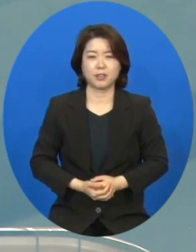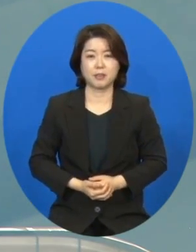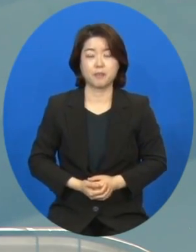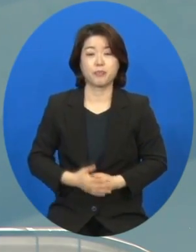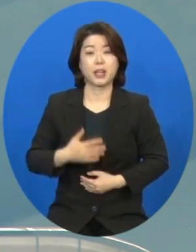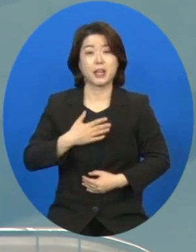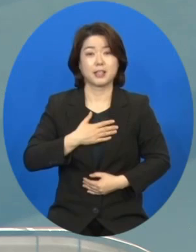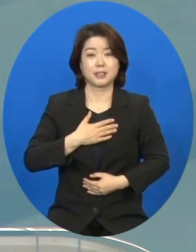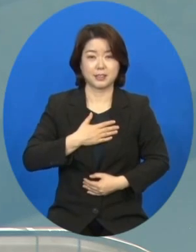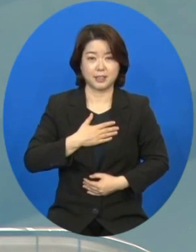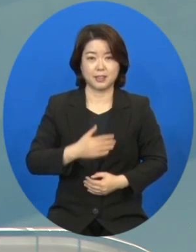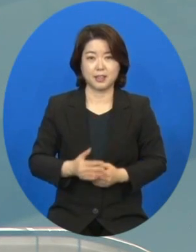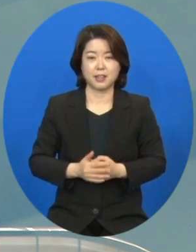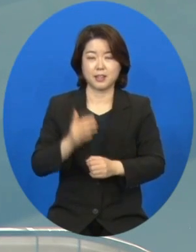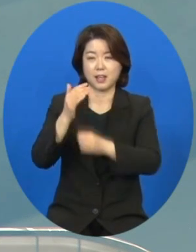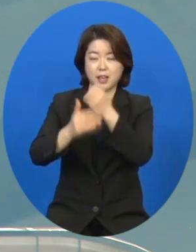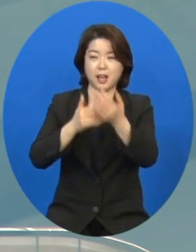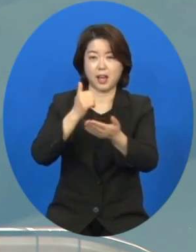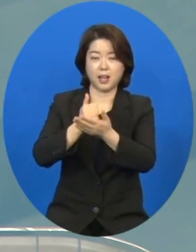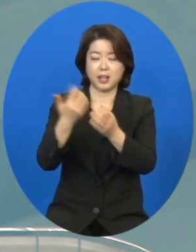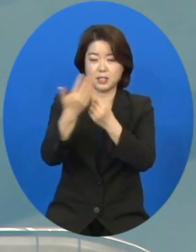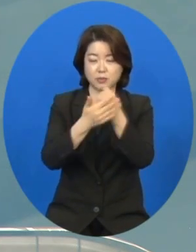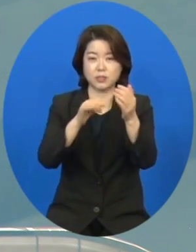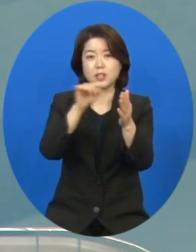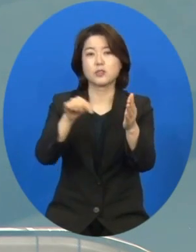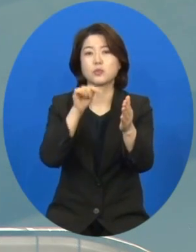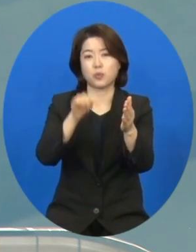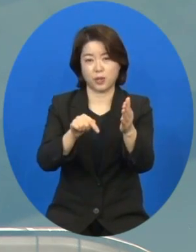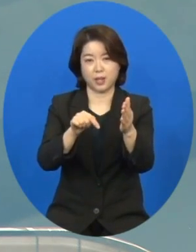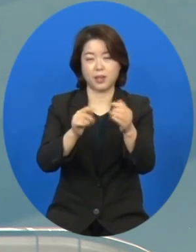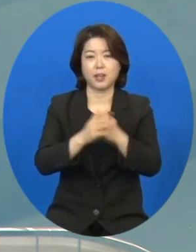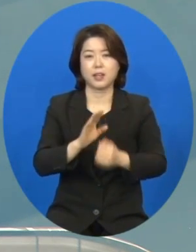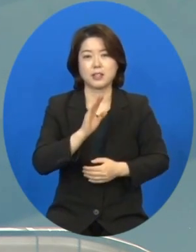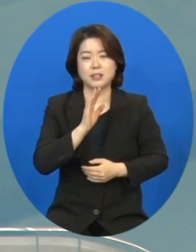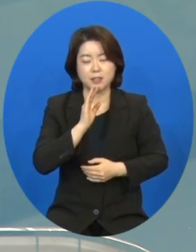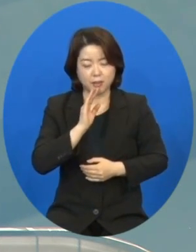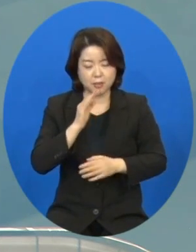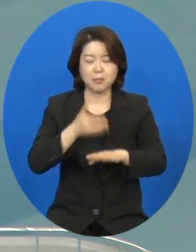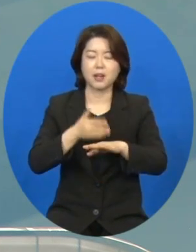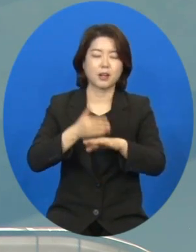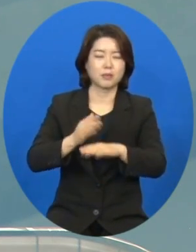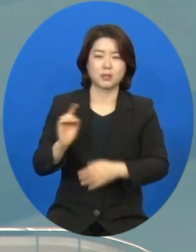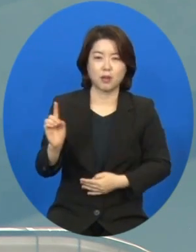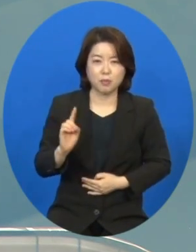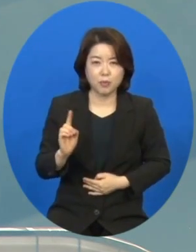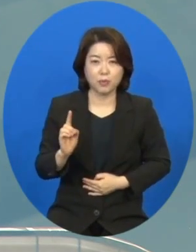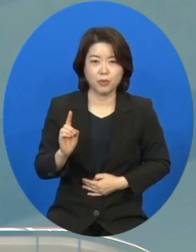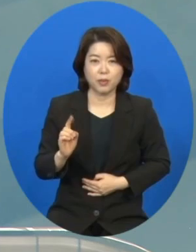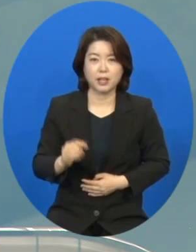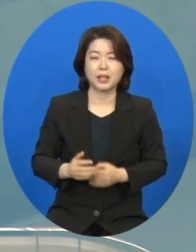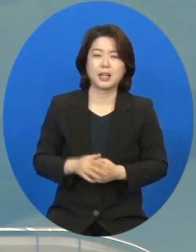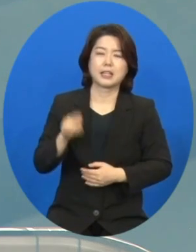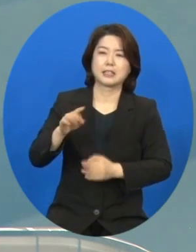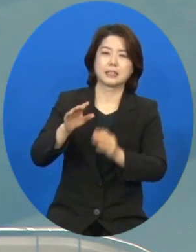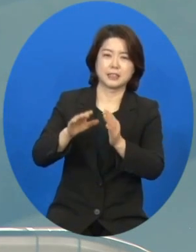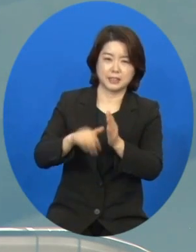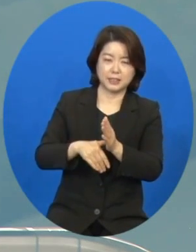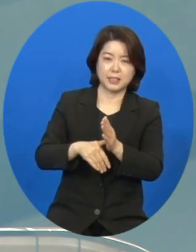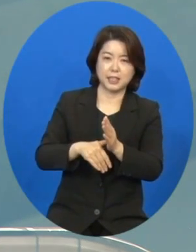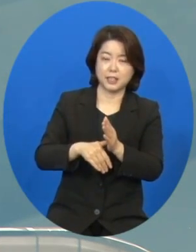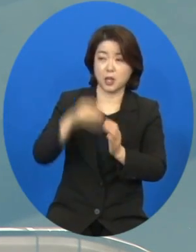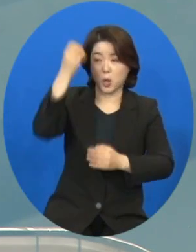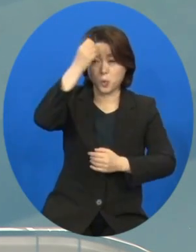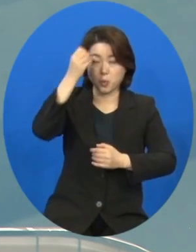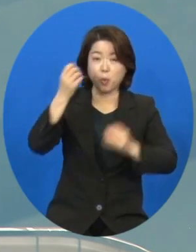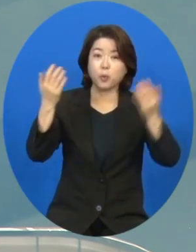제가 하나님의 은혜 가운데 정말 감사한 것은 그때 그 고등학교 다닐